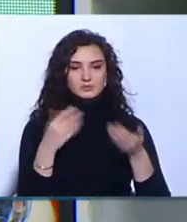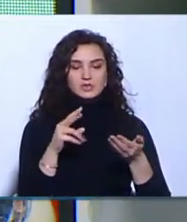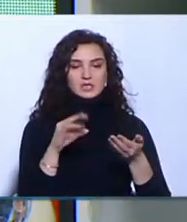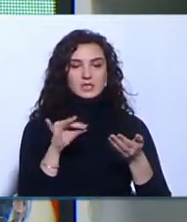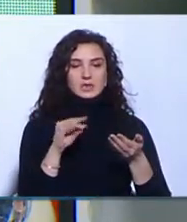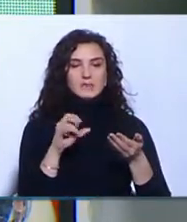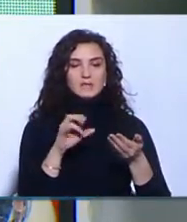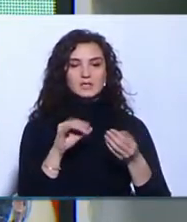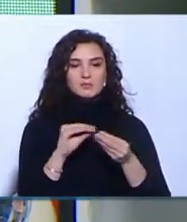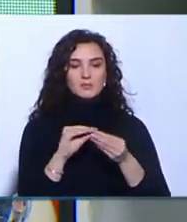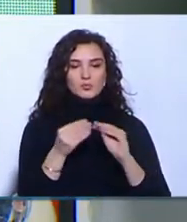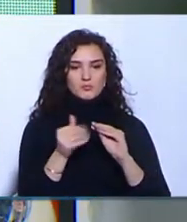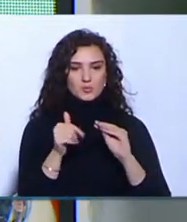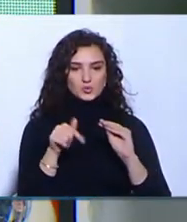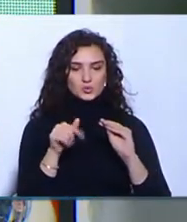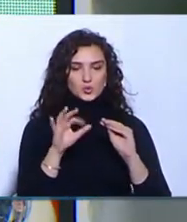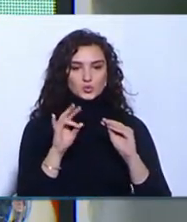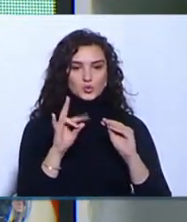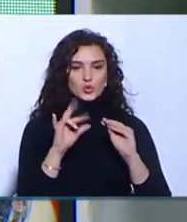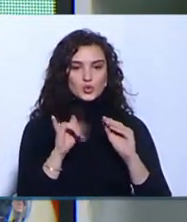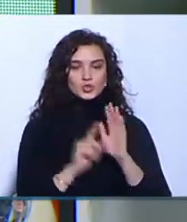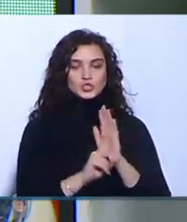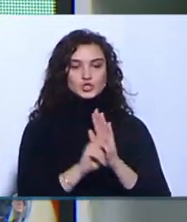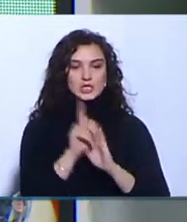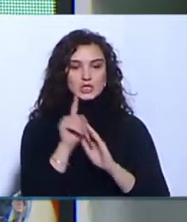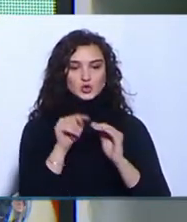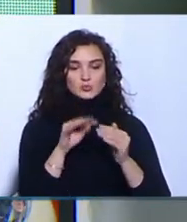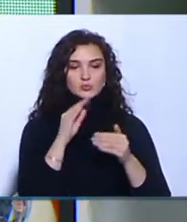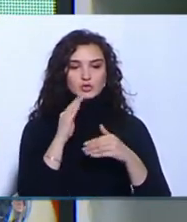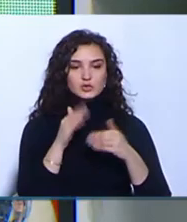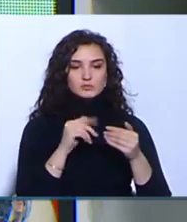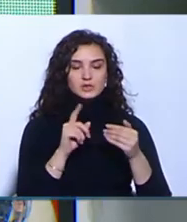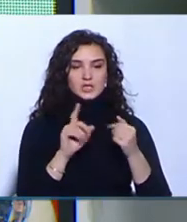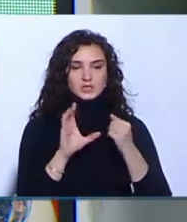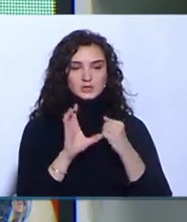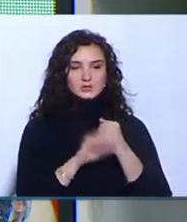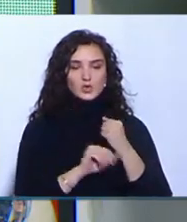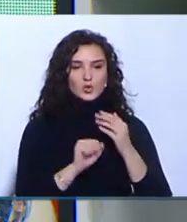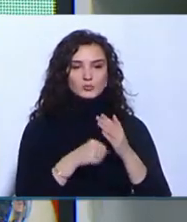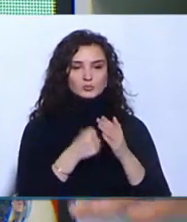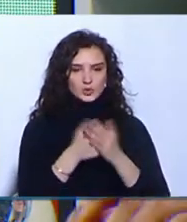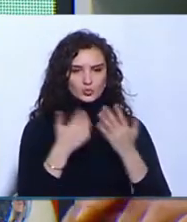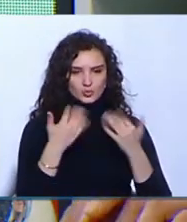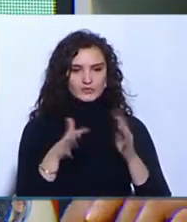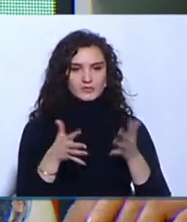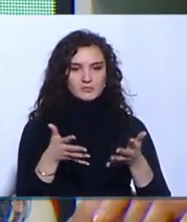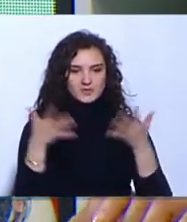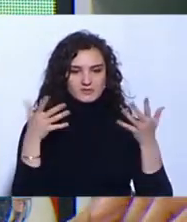როგორც პრობლემა ონკოლოგიაში მას შემდეგ ჩამოყალიბდა, რაც ბოლომდე გაიშიფრა კიბოსარს.